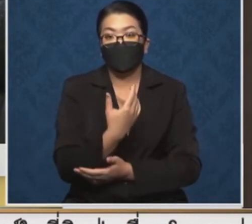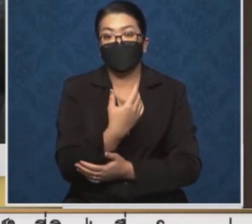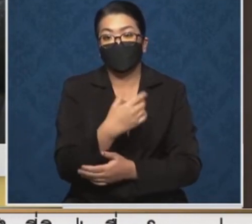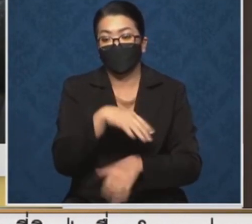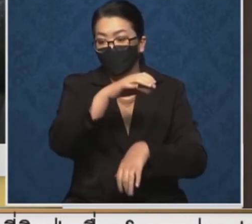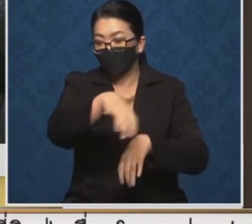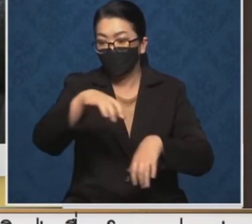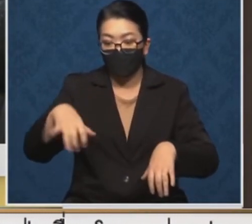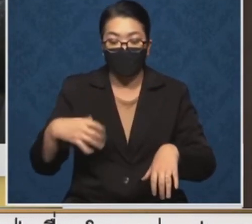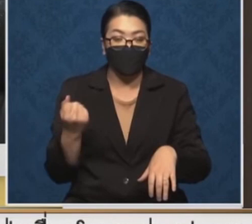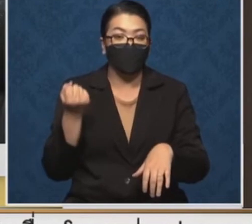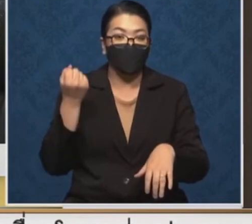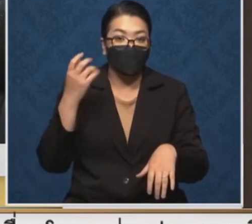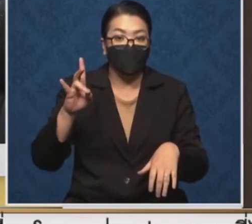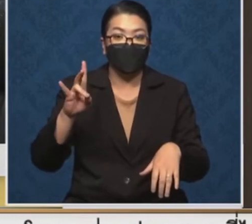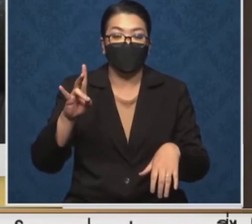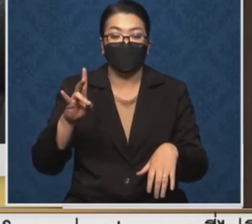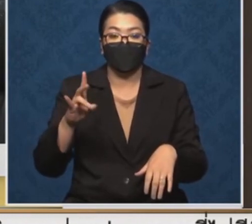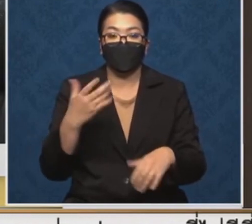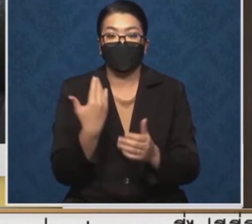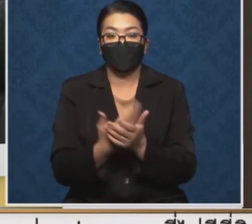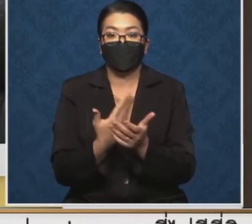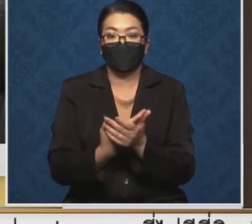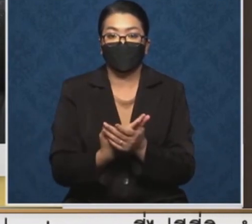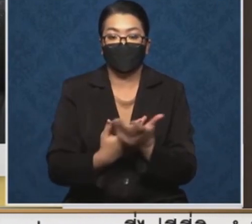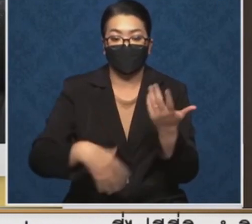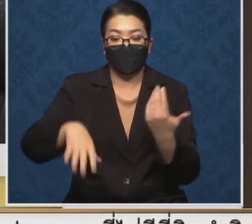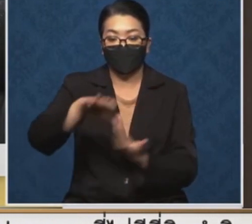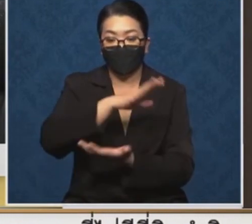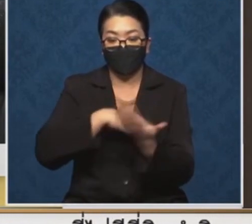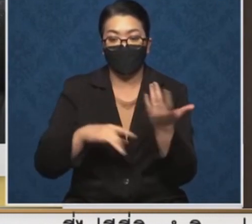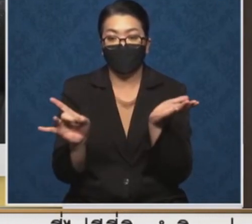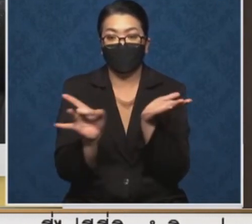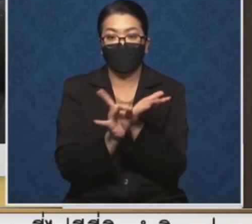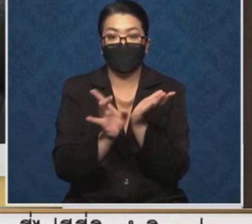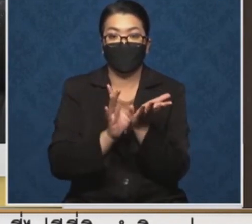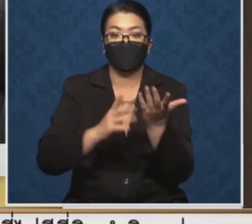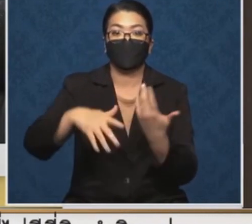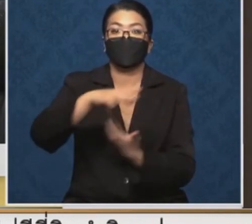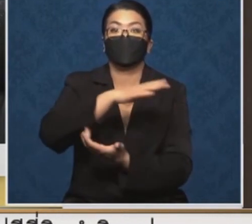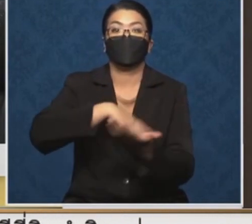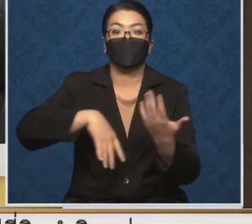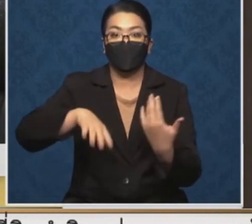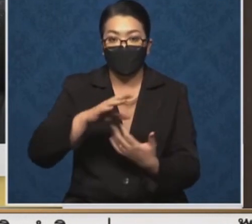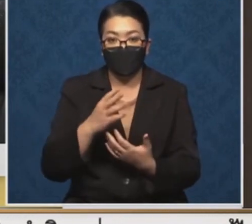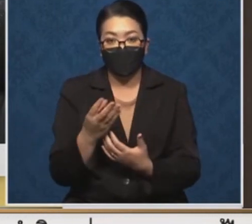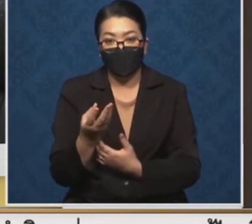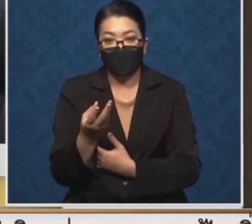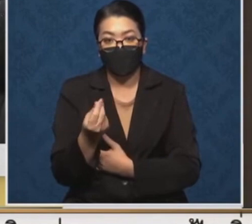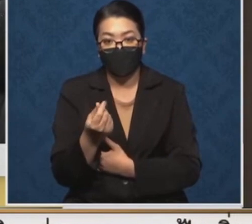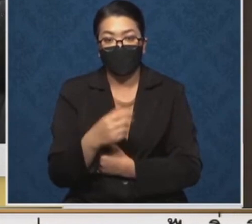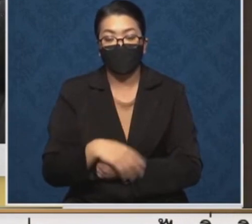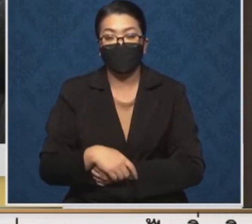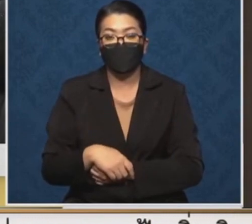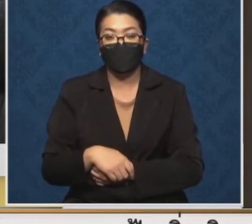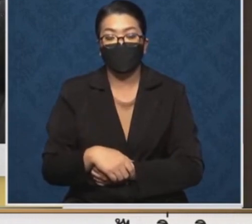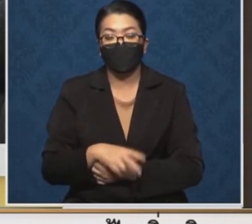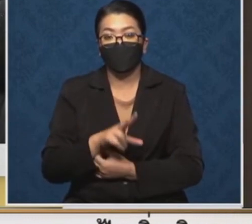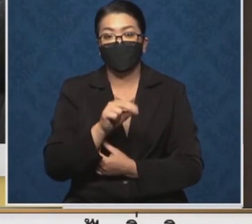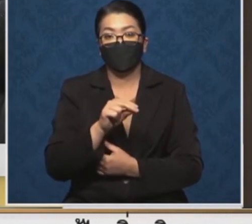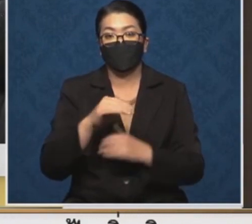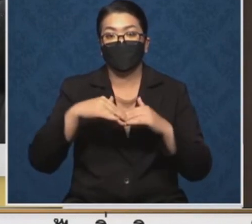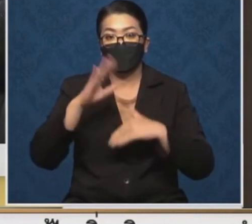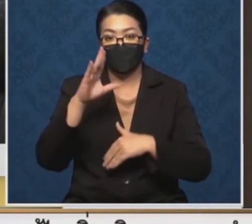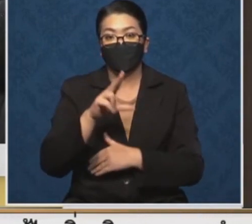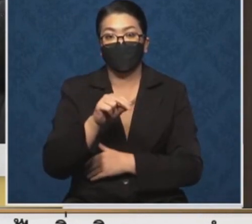โกดังมีพระคุณภาพนะครับลากคุณภาพที่อยู่ที่